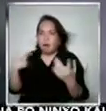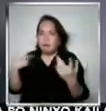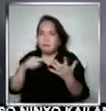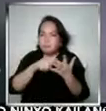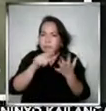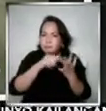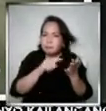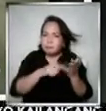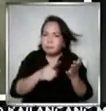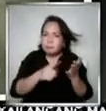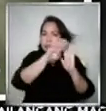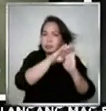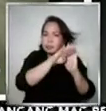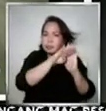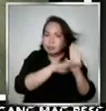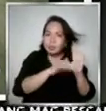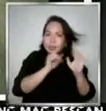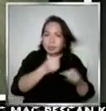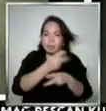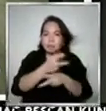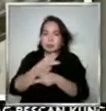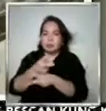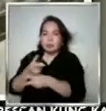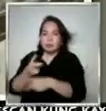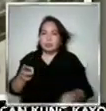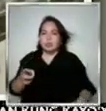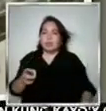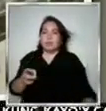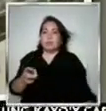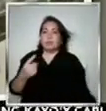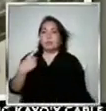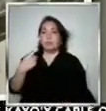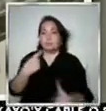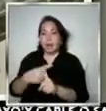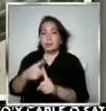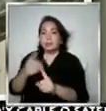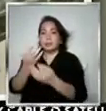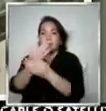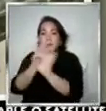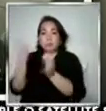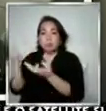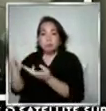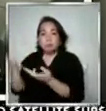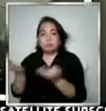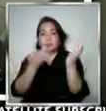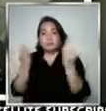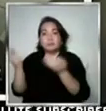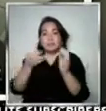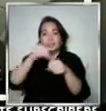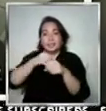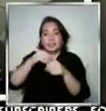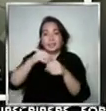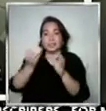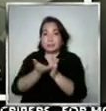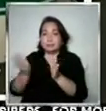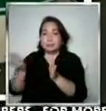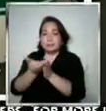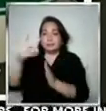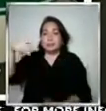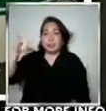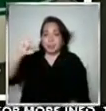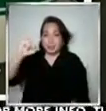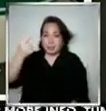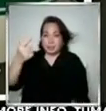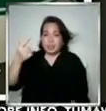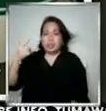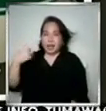COVID patients sa lungsod. Bukod naman sa libreng hatid ng Pasig, may mga ganitong sasakyan silang nakalaan na balot ng plastic para maghatid ng mga suspected